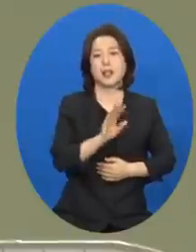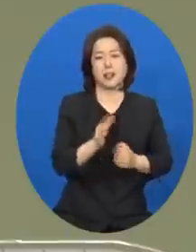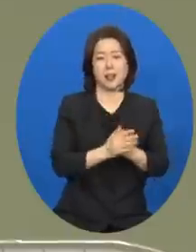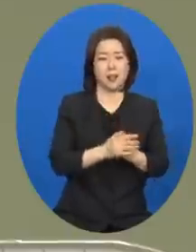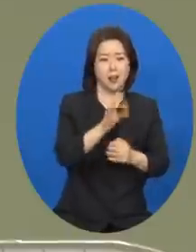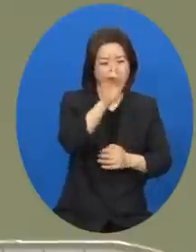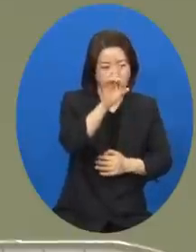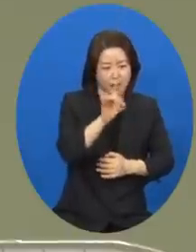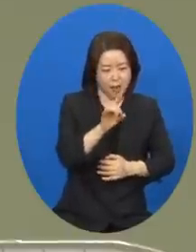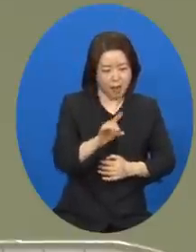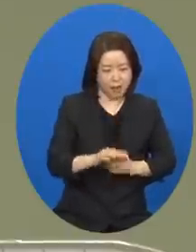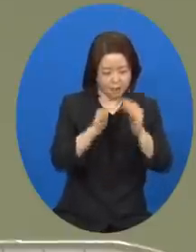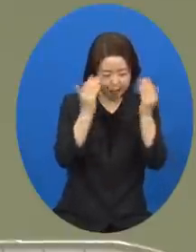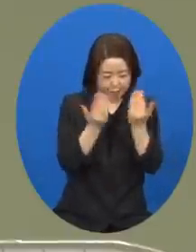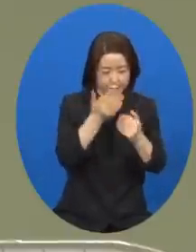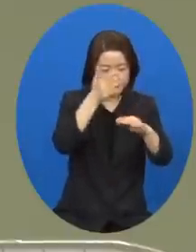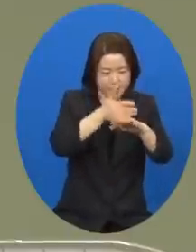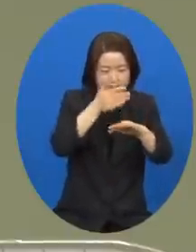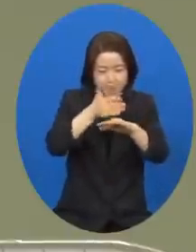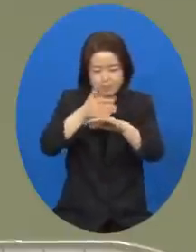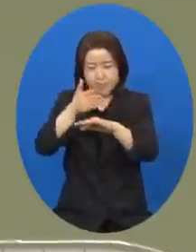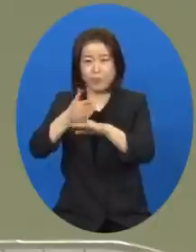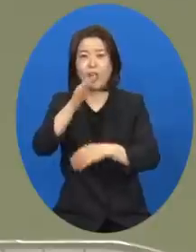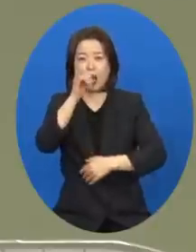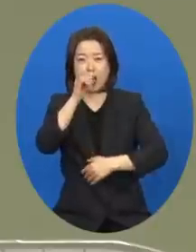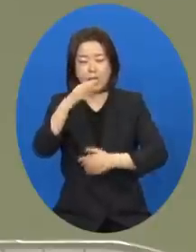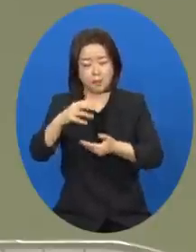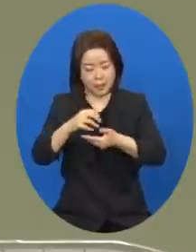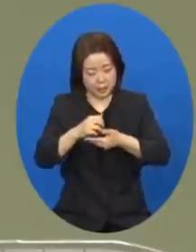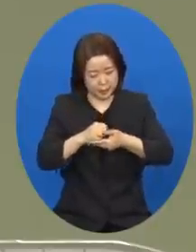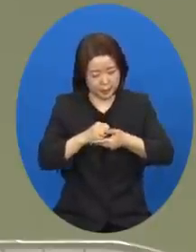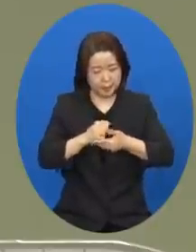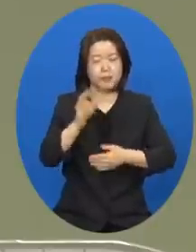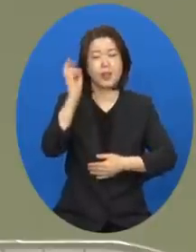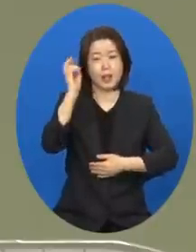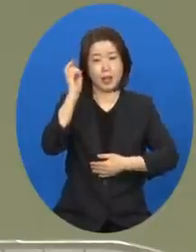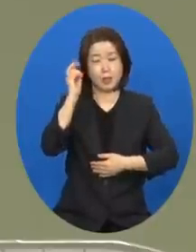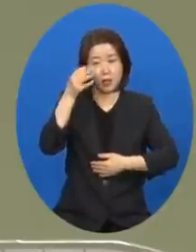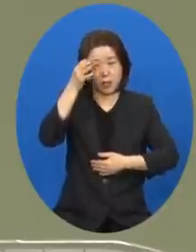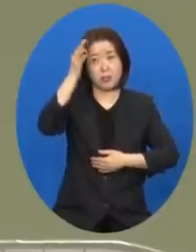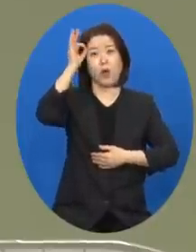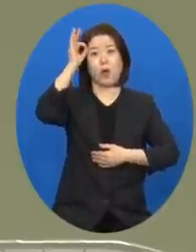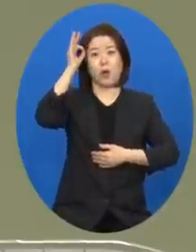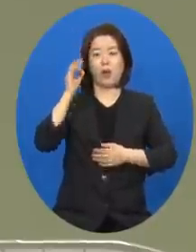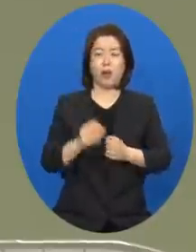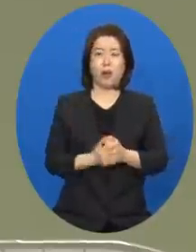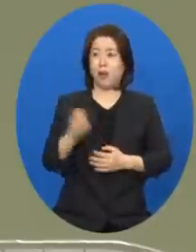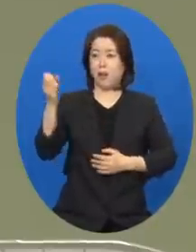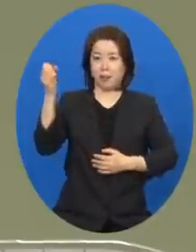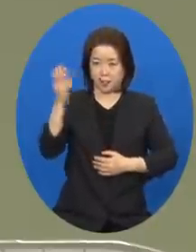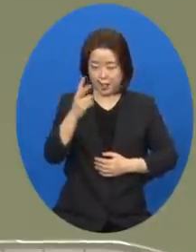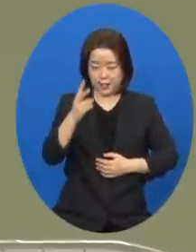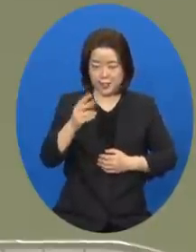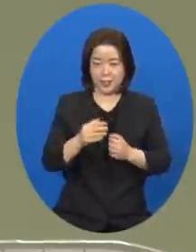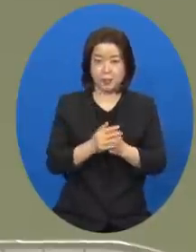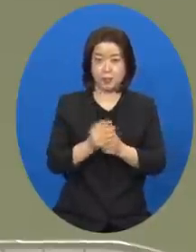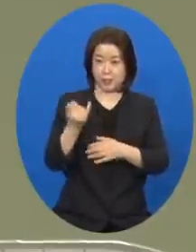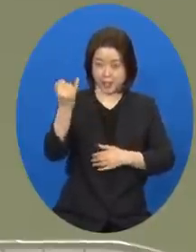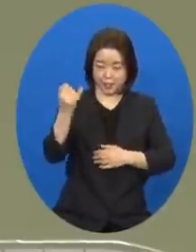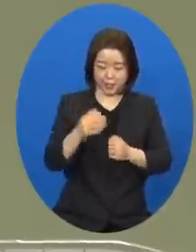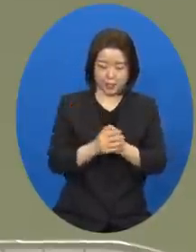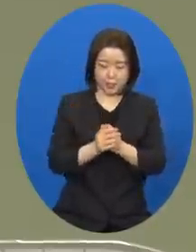하나하나가 너무 감사하게 받아들여질 것이라 그렇게 깨달아지더래요. 그리고 다시 레위기